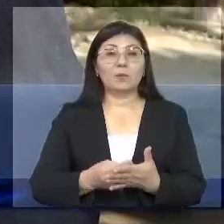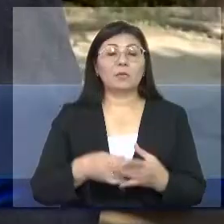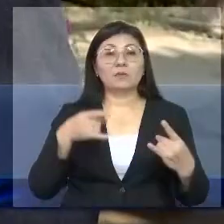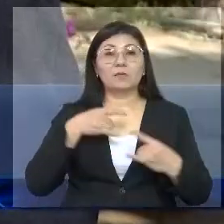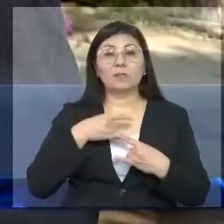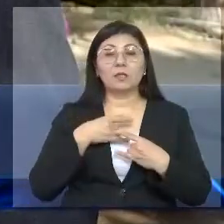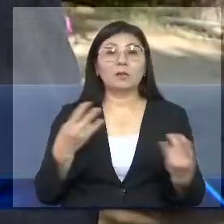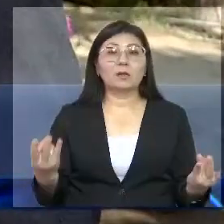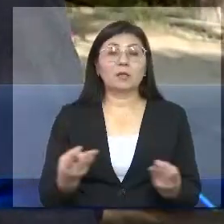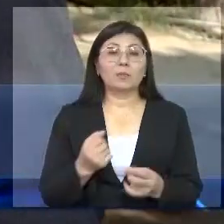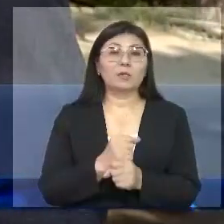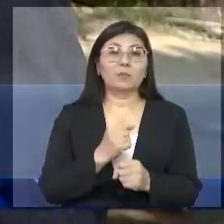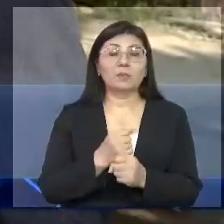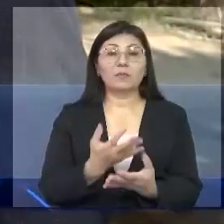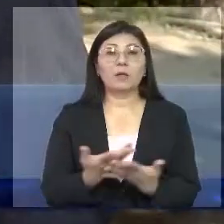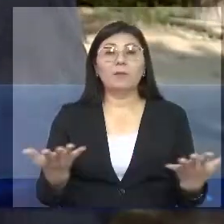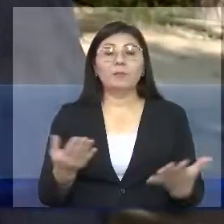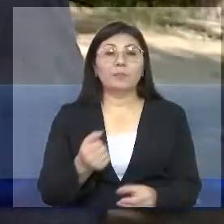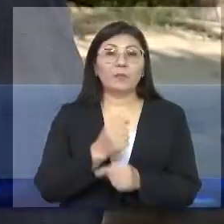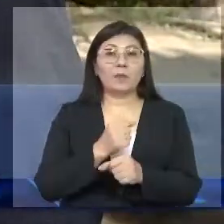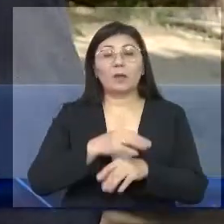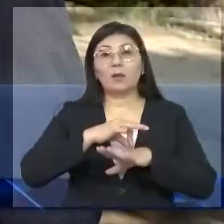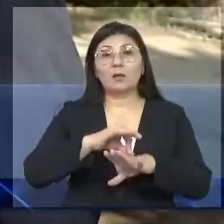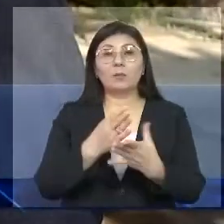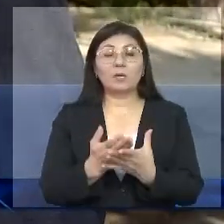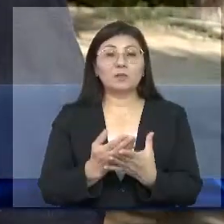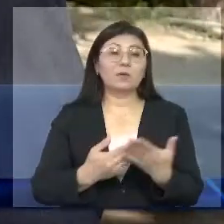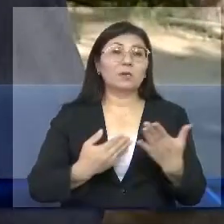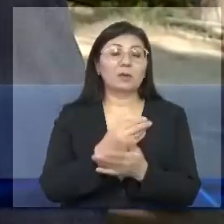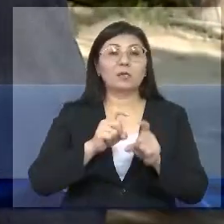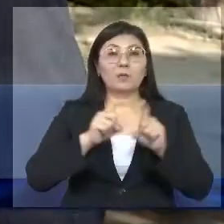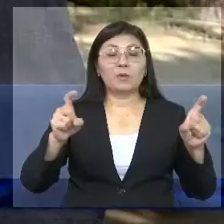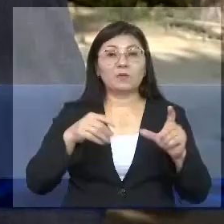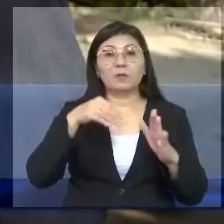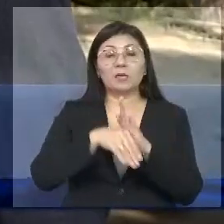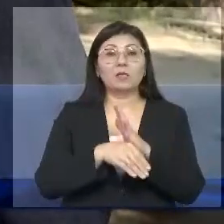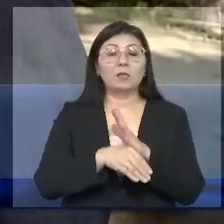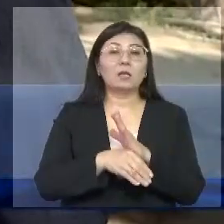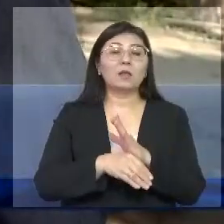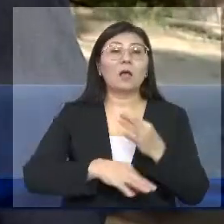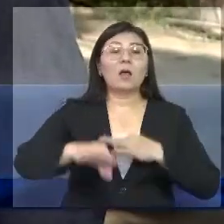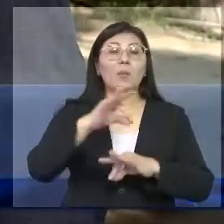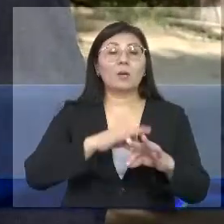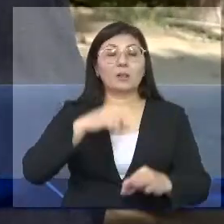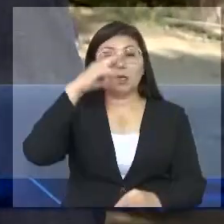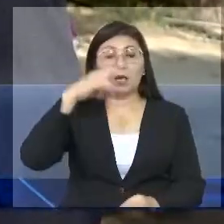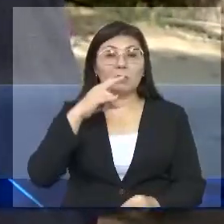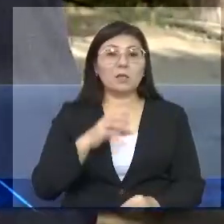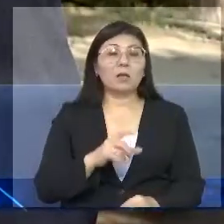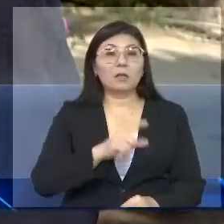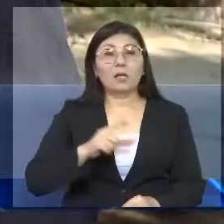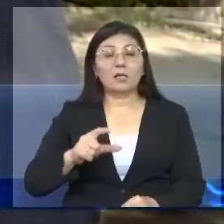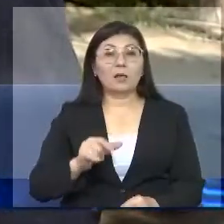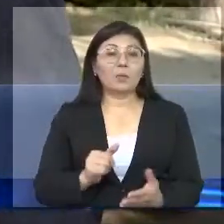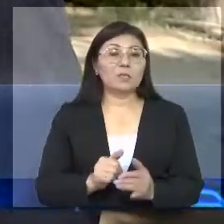необходимых принадлежностей проводится большая работа по модернизации учебных заведений в частности в рамках проекта Казахстан Халк по акции направленной на